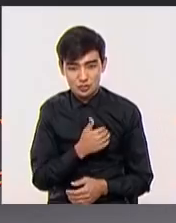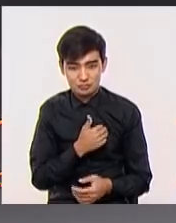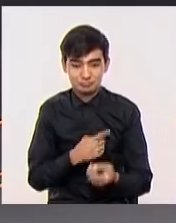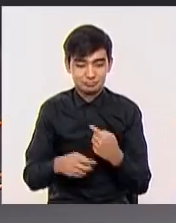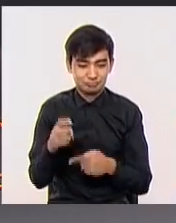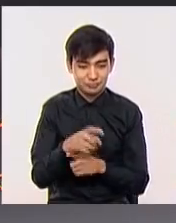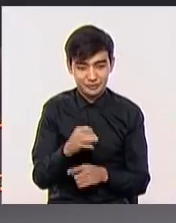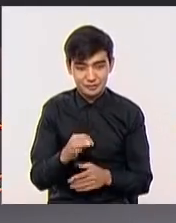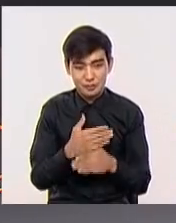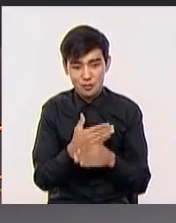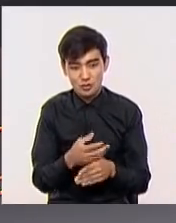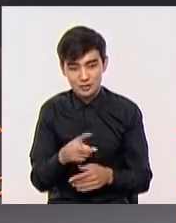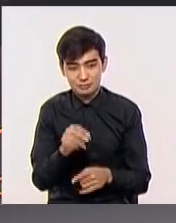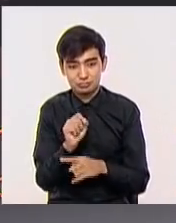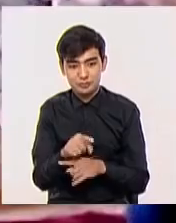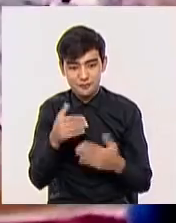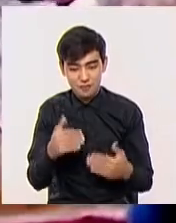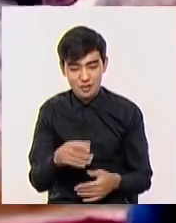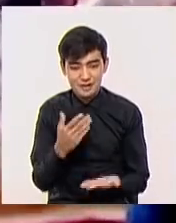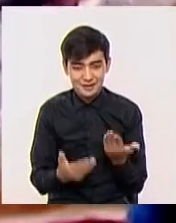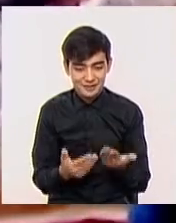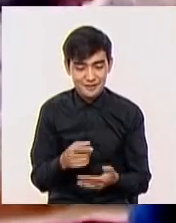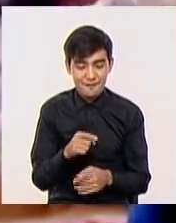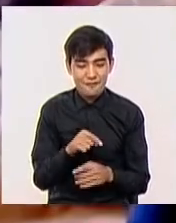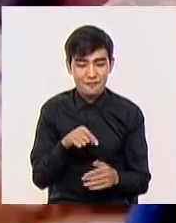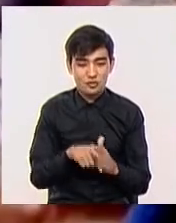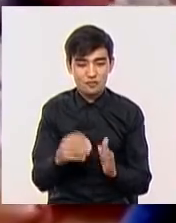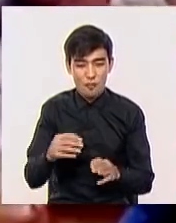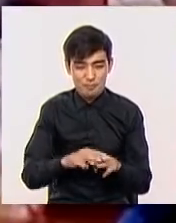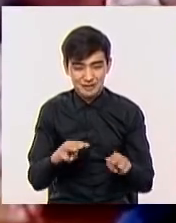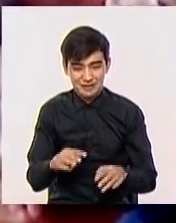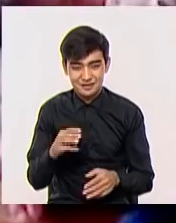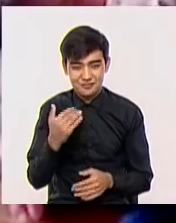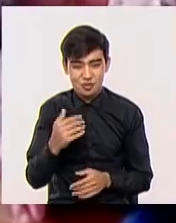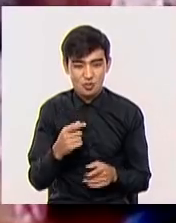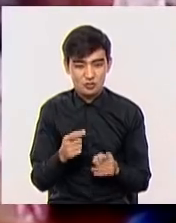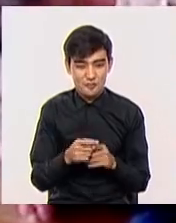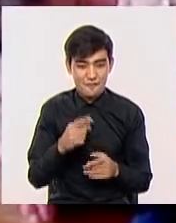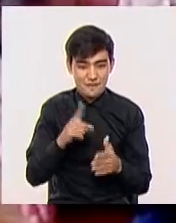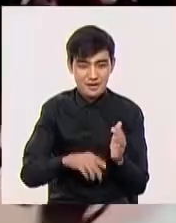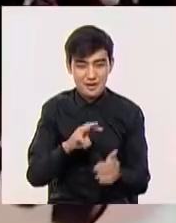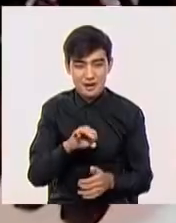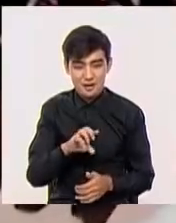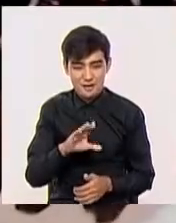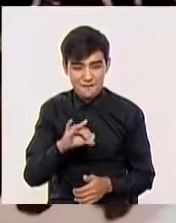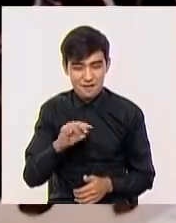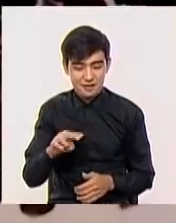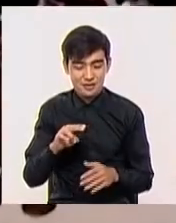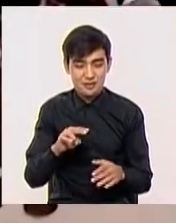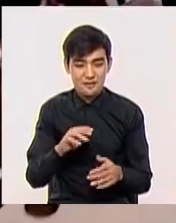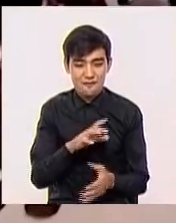әкелуге көмектесуді тапсырды. Егер сыртқы істер министрлігі ақпаратына сенсек, талибан билігі келген ауған